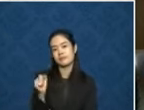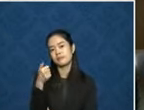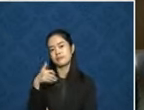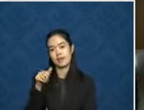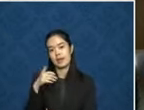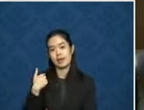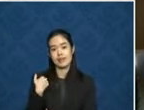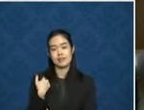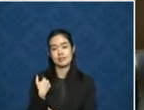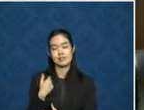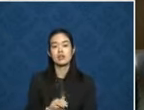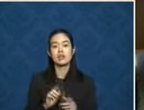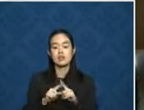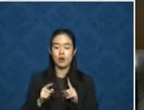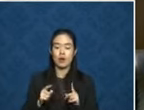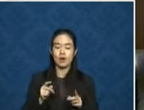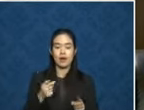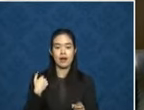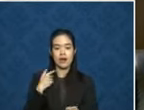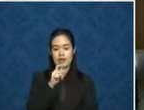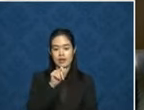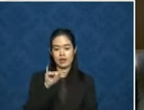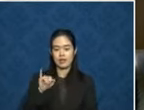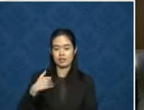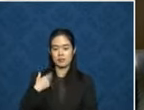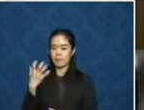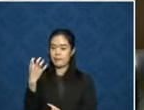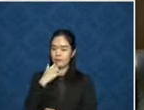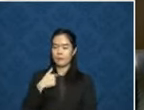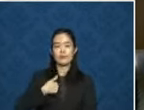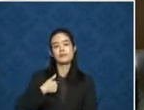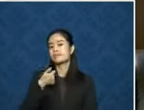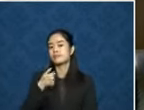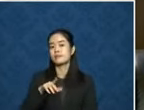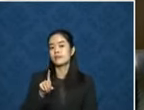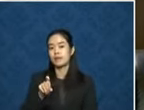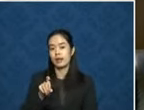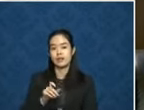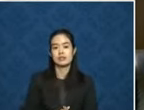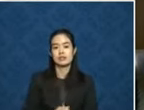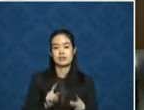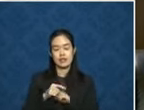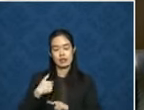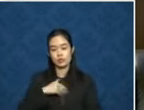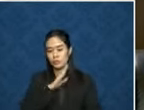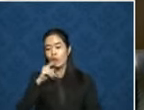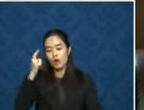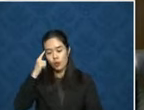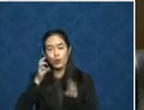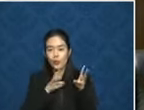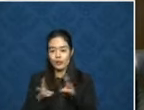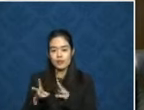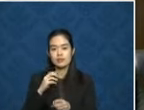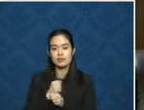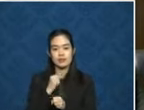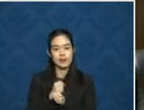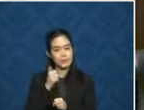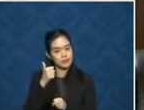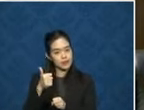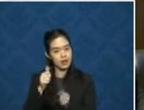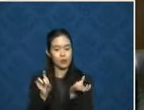ประเทศไทยได้อย่างมีนัยสำคัญสามารถเพิ่มผลิตภาพได้อย่างมีนัยสำคัญ